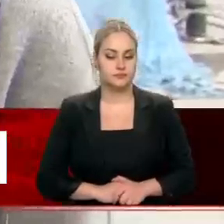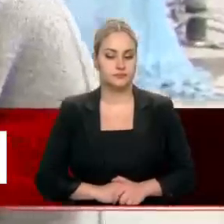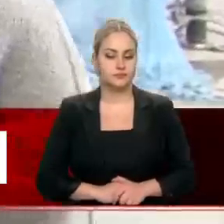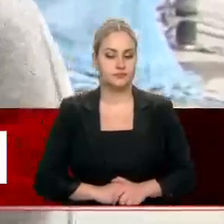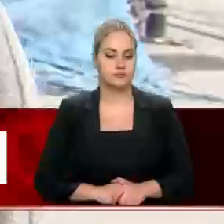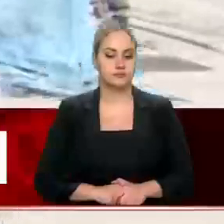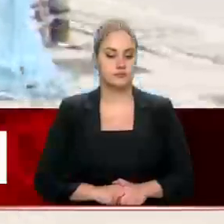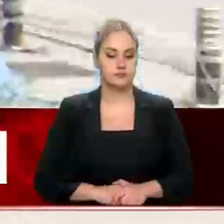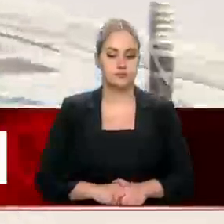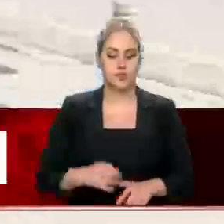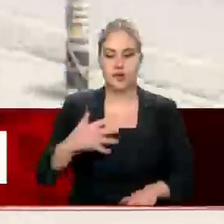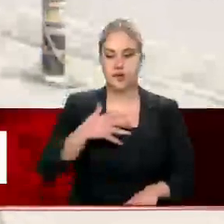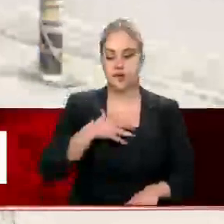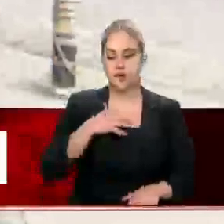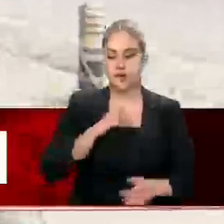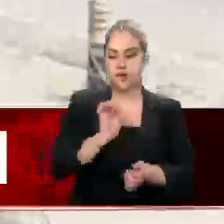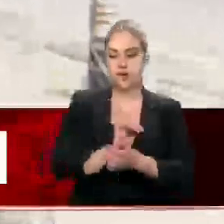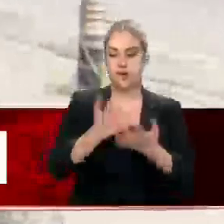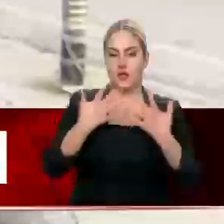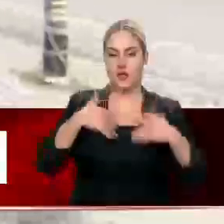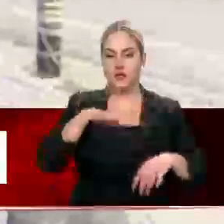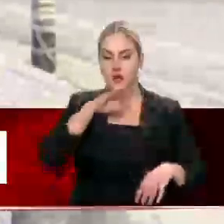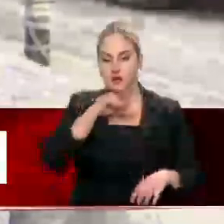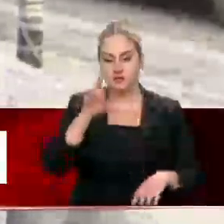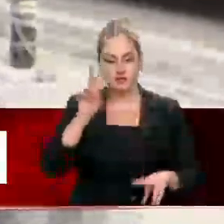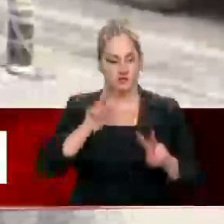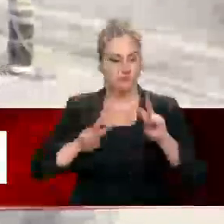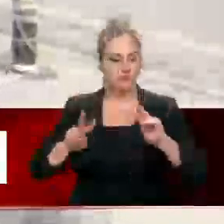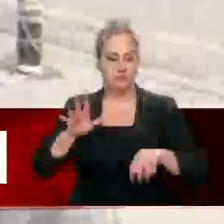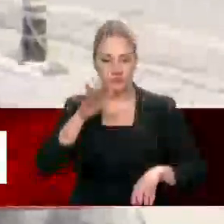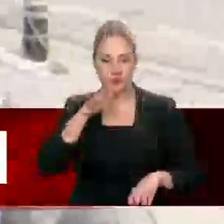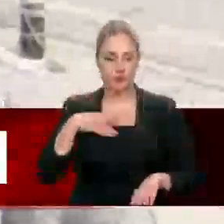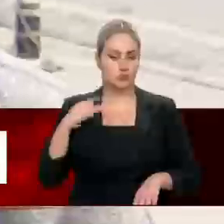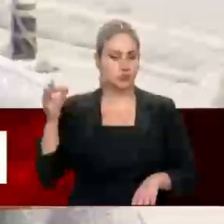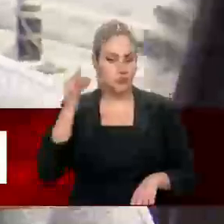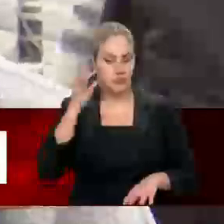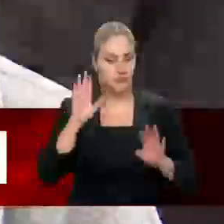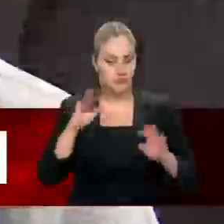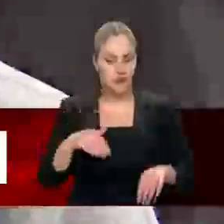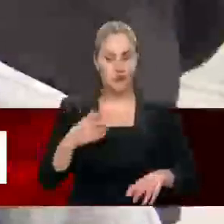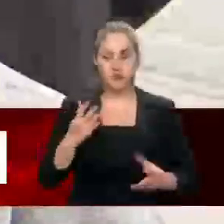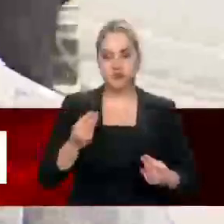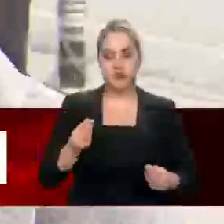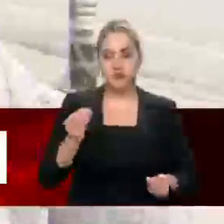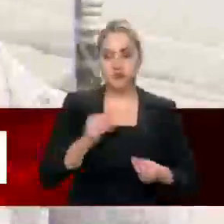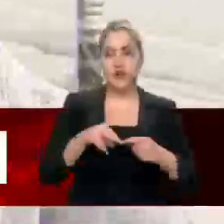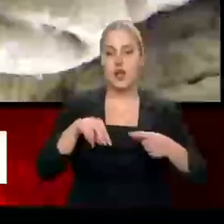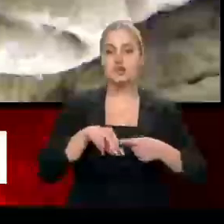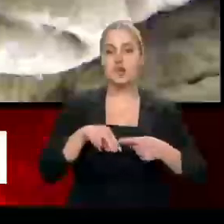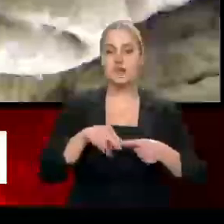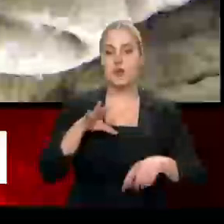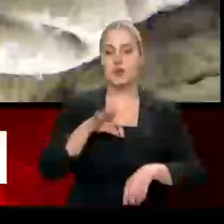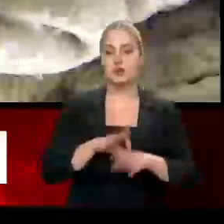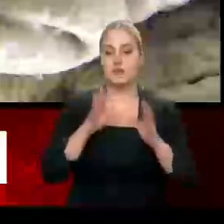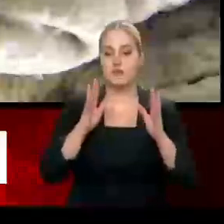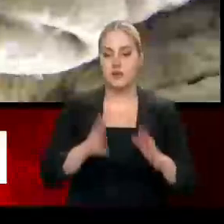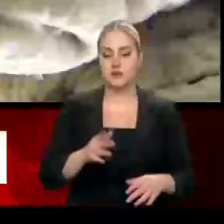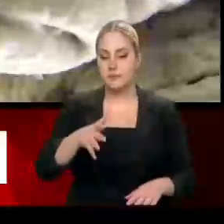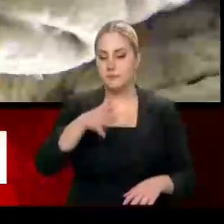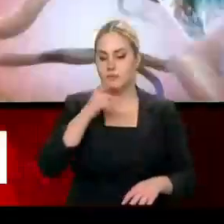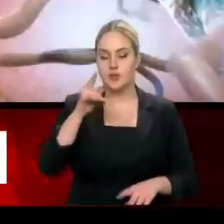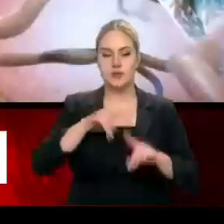Kendi ailelerimizdeki yaşlılardan biliyoruz ya da etrafımızdan duyuyoruz. Çok fazla Alzheimer hastası var. Bilinen